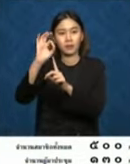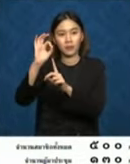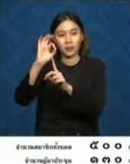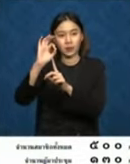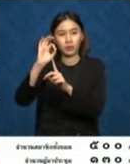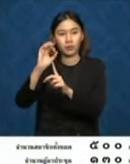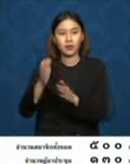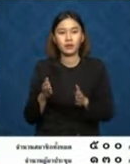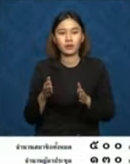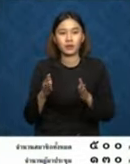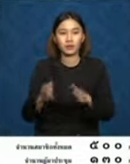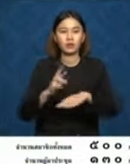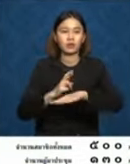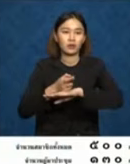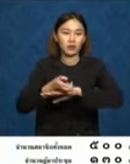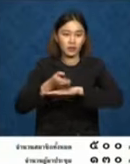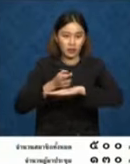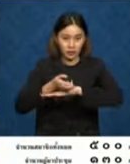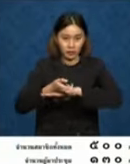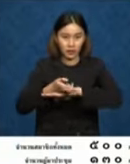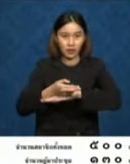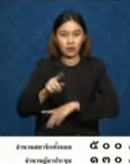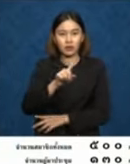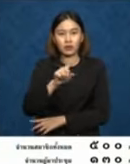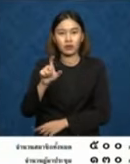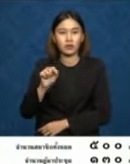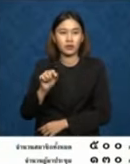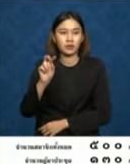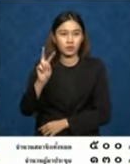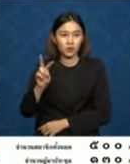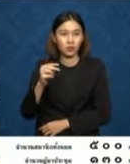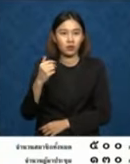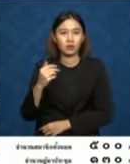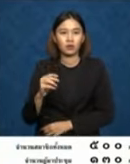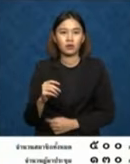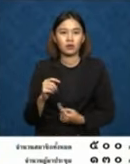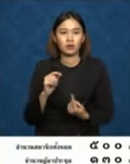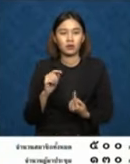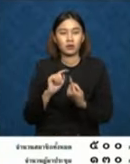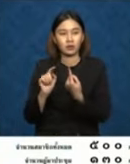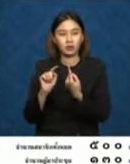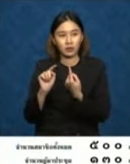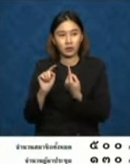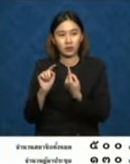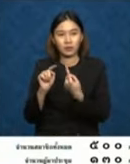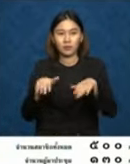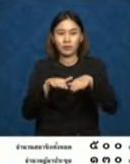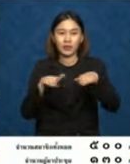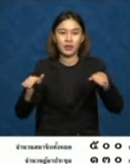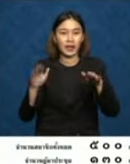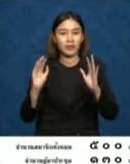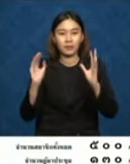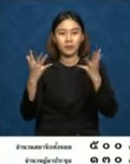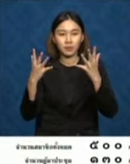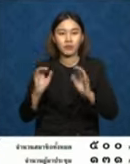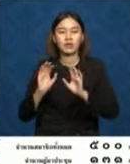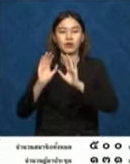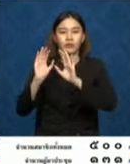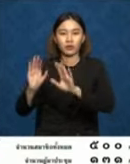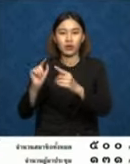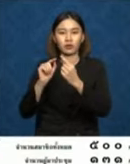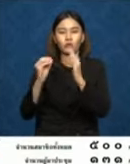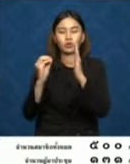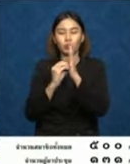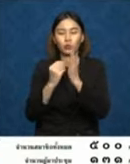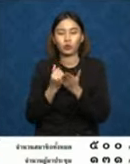นะครับถนนรามคำแหง122นะครับก็ไม่มีความเป็นมาตรฐานนะครับอันนี้ก็ยังไงฝากทางก